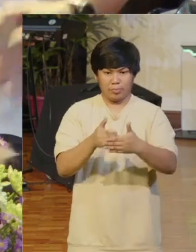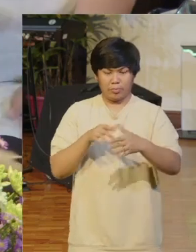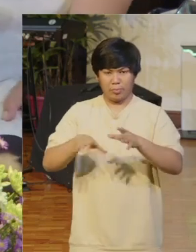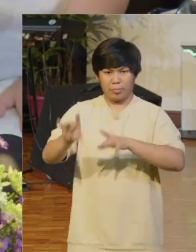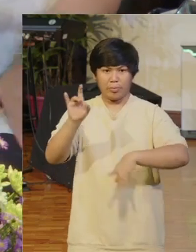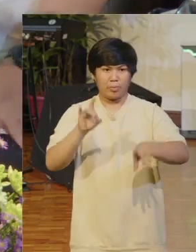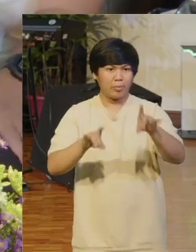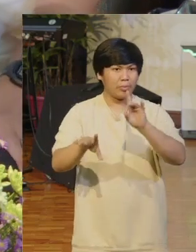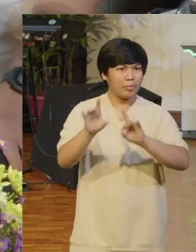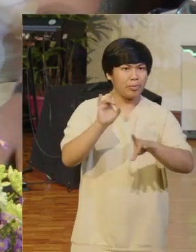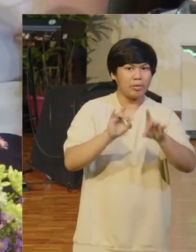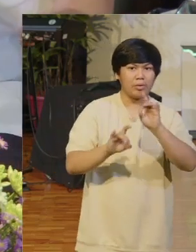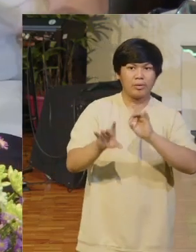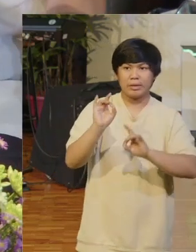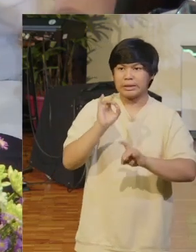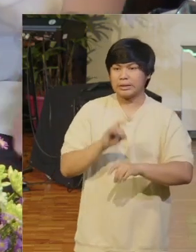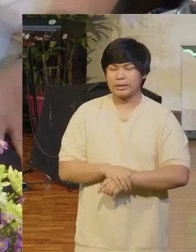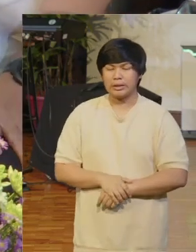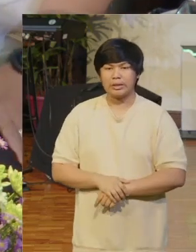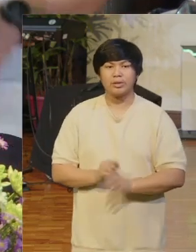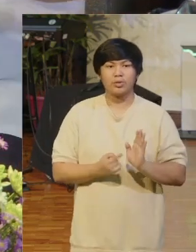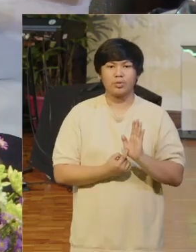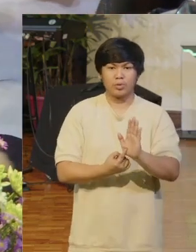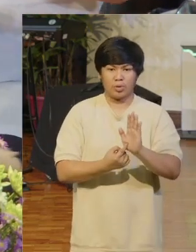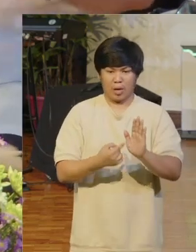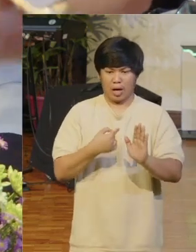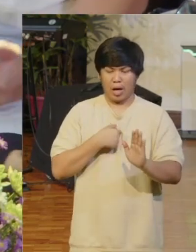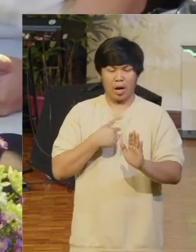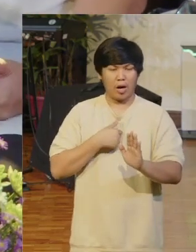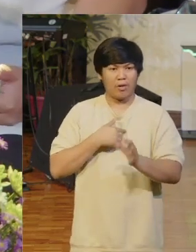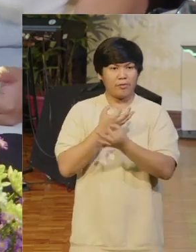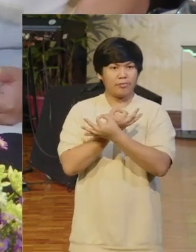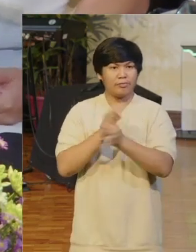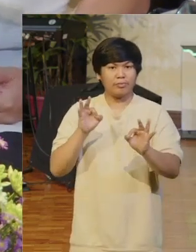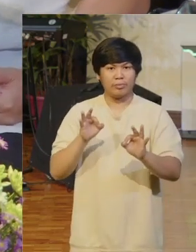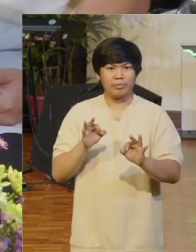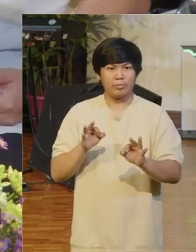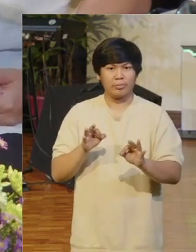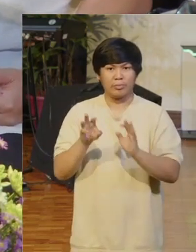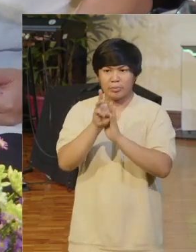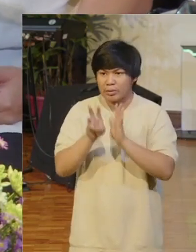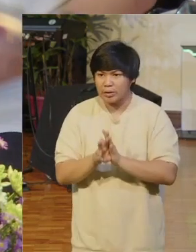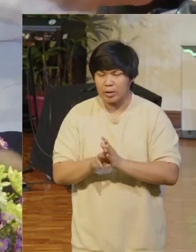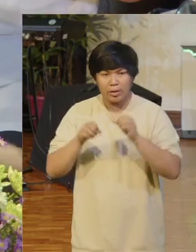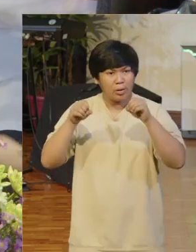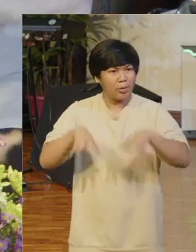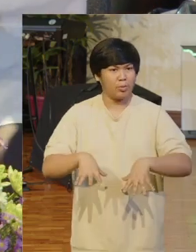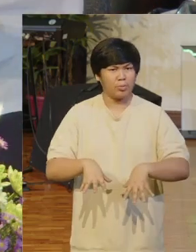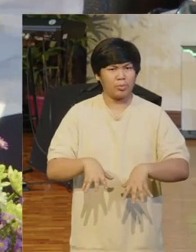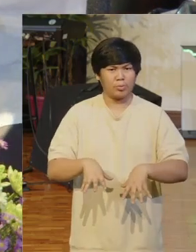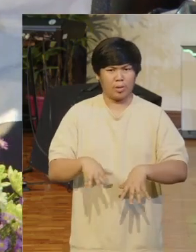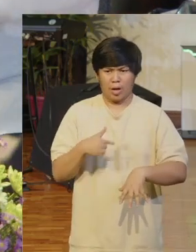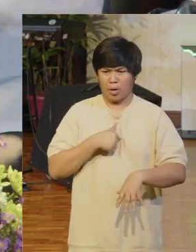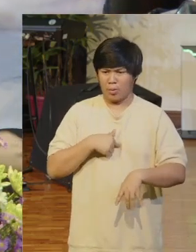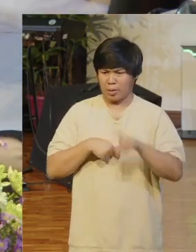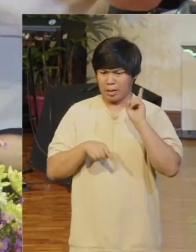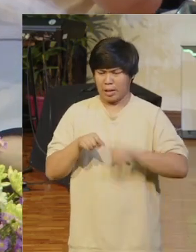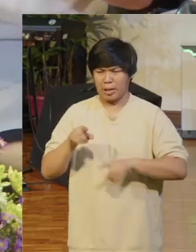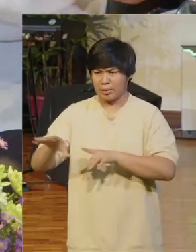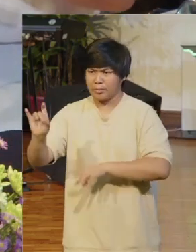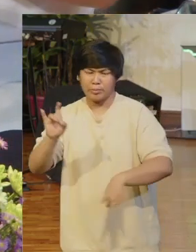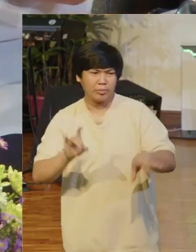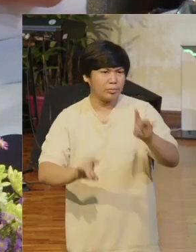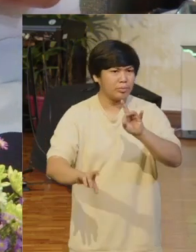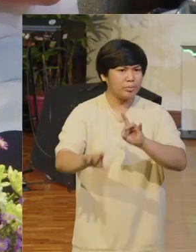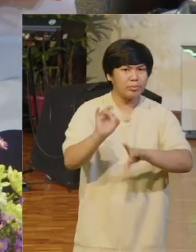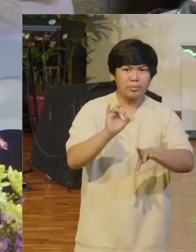Anong kalayaan ang mawawala sa iyo? Ang kalayaan mong magkasala? Ang kalayaan mong pumili ng lahat